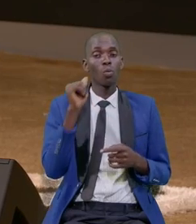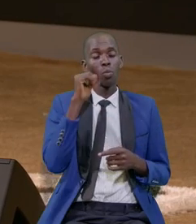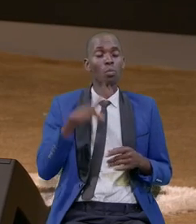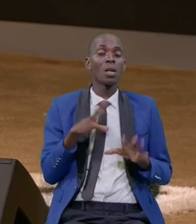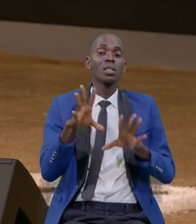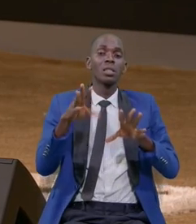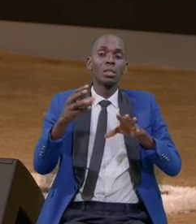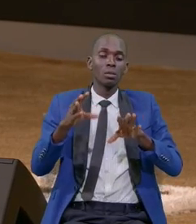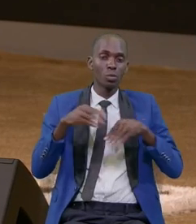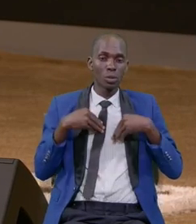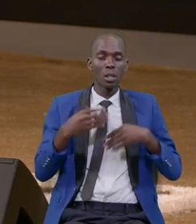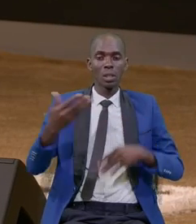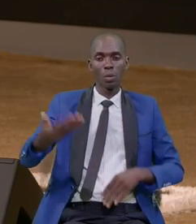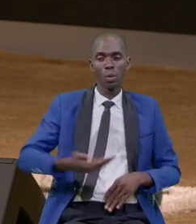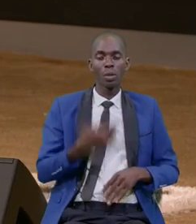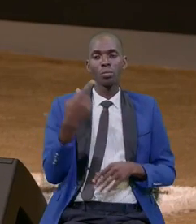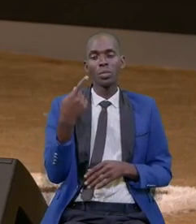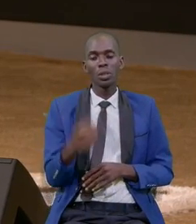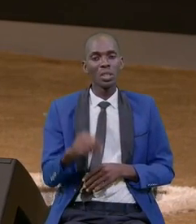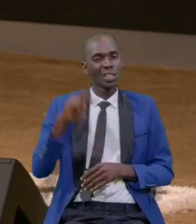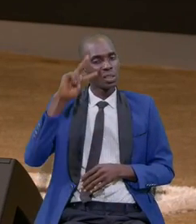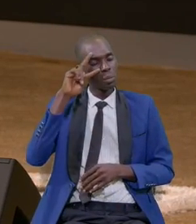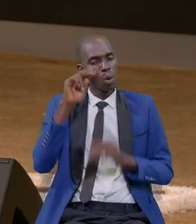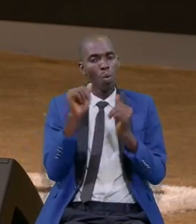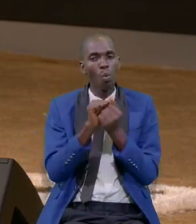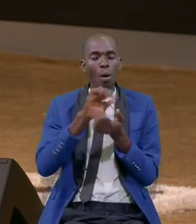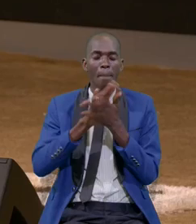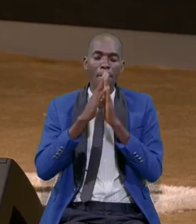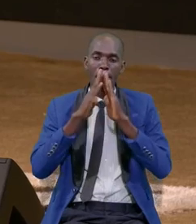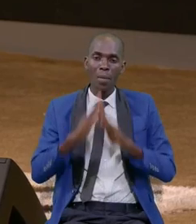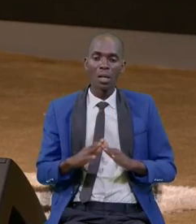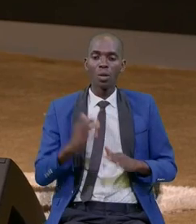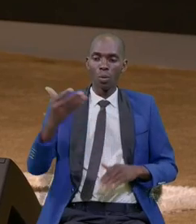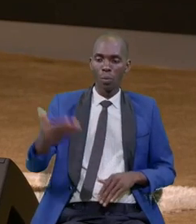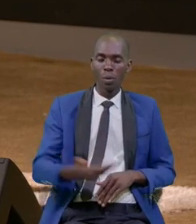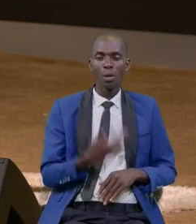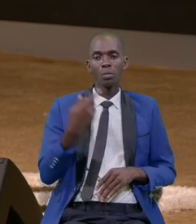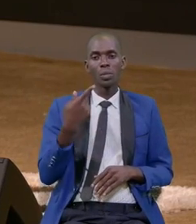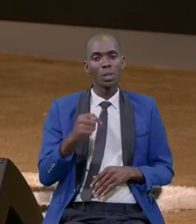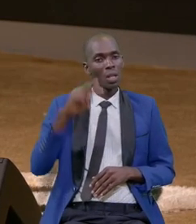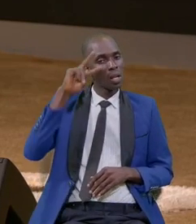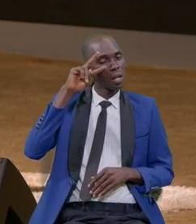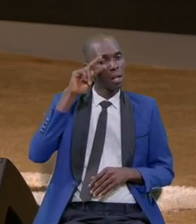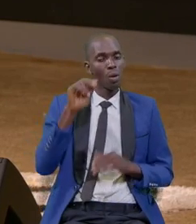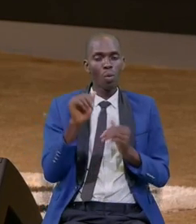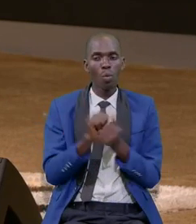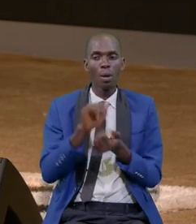bienveillance. Elle a reçu les espions avec bienveillance.